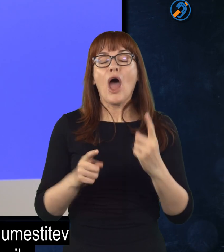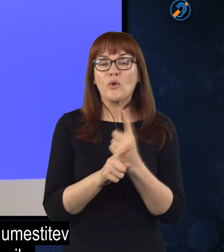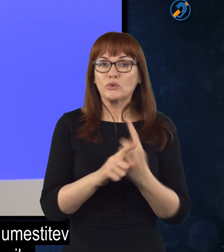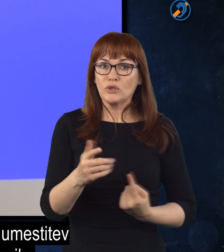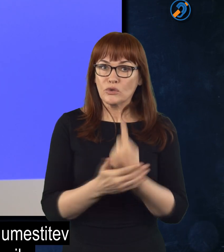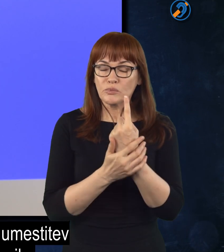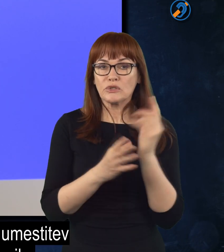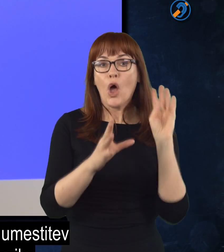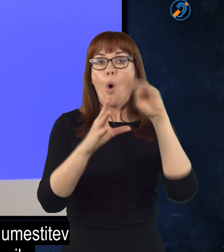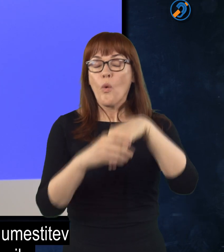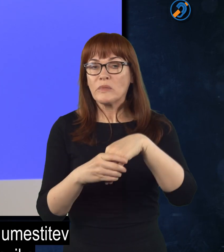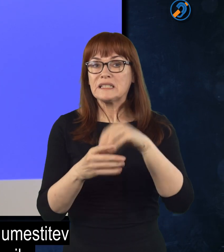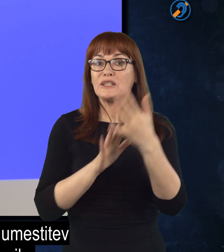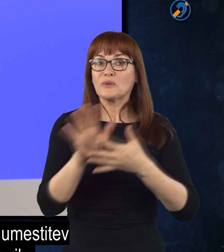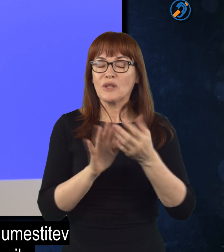lahko izpostavimo